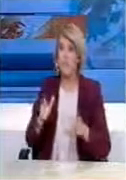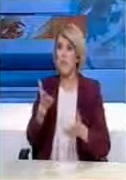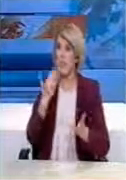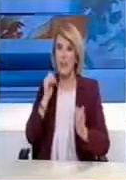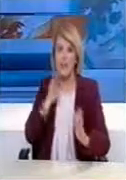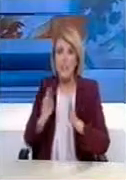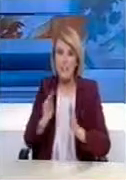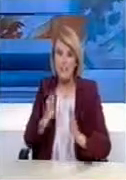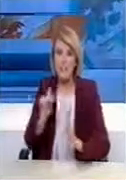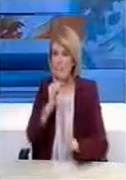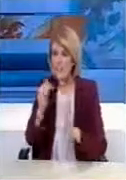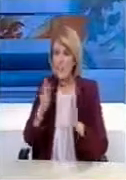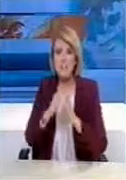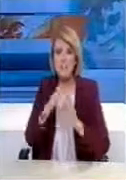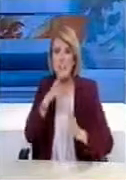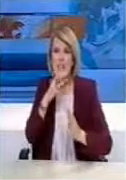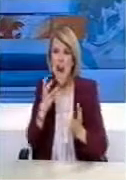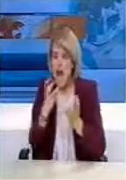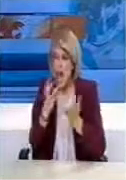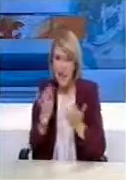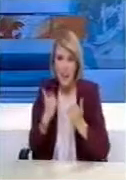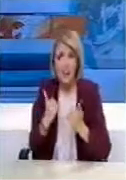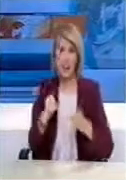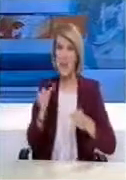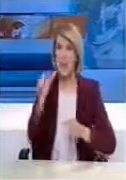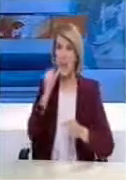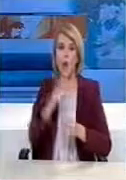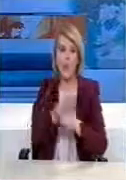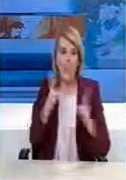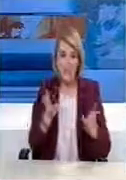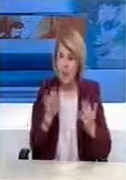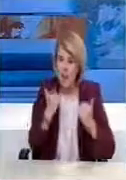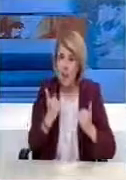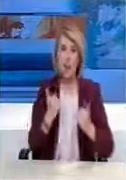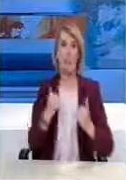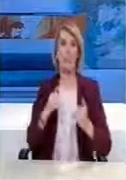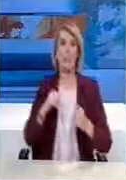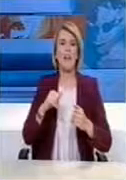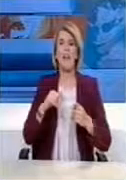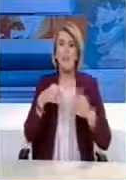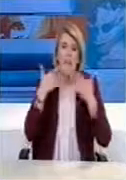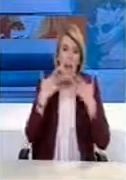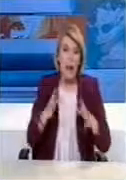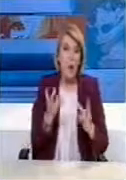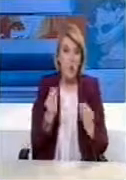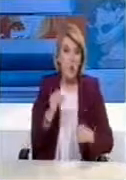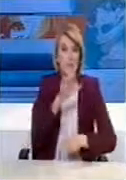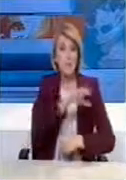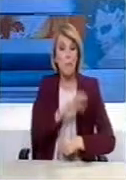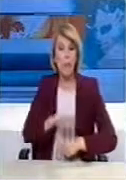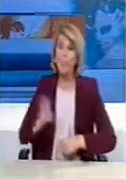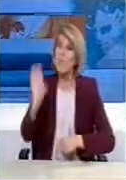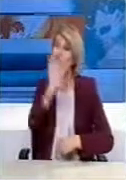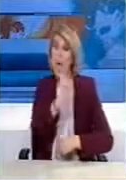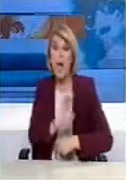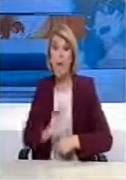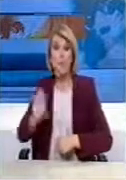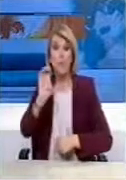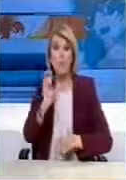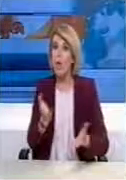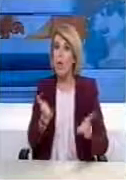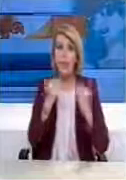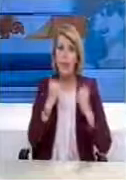ζουν σε υποβαθμισμένες κατοικίες και σε διαχωρισμένους οικισμούς κάποιοι από αυτούς. Σε πολλά μέρη της Ευρώπης εξακολουθούν να μην έχουν